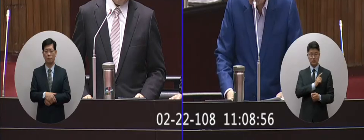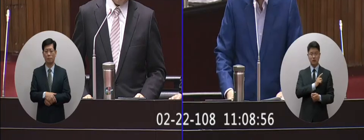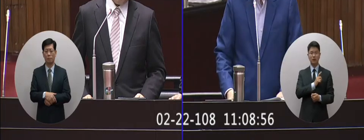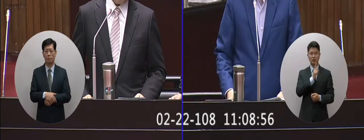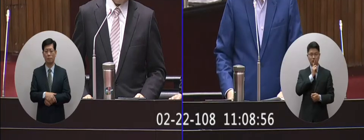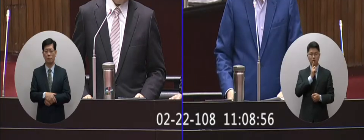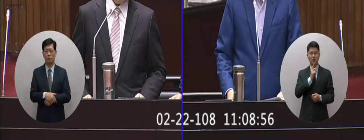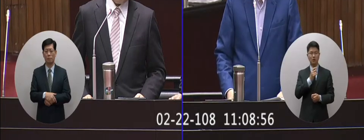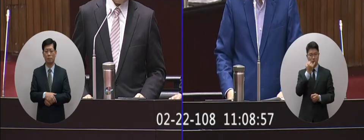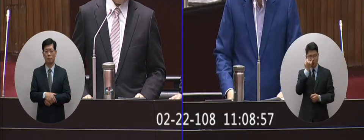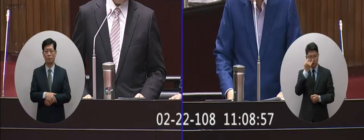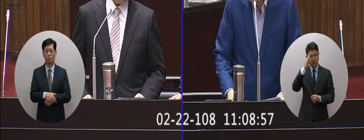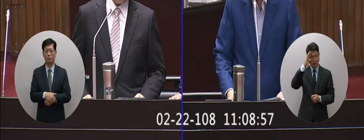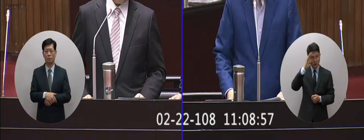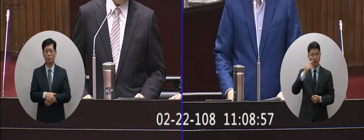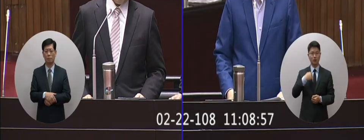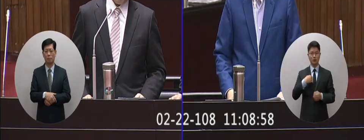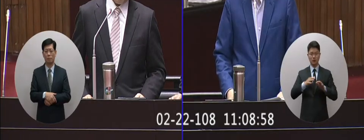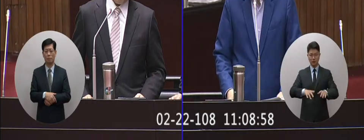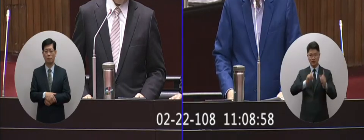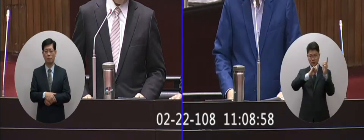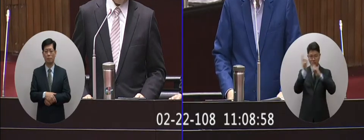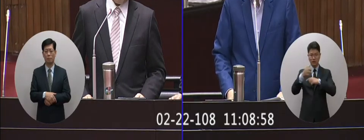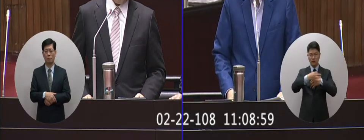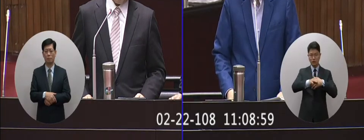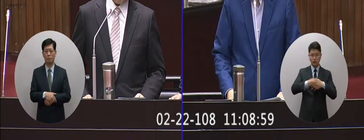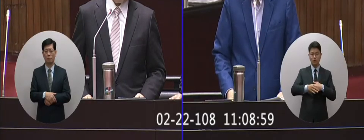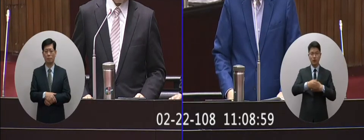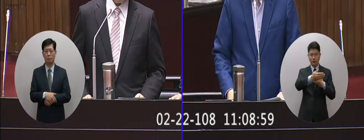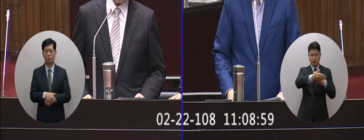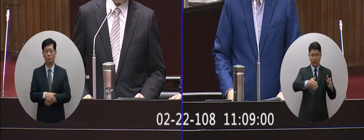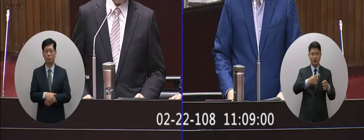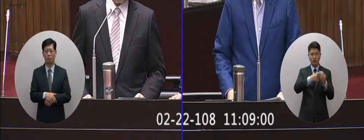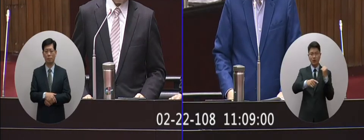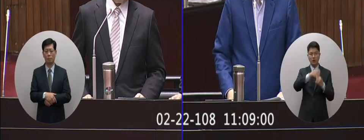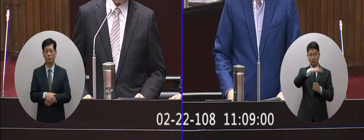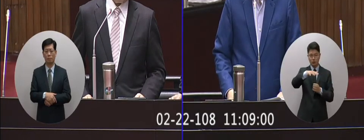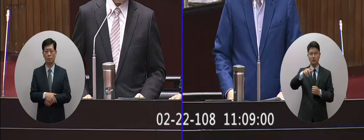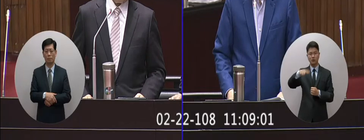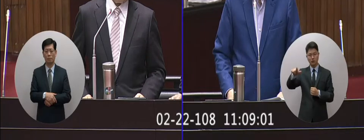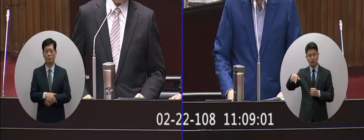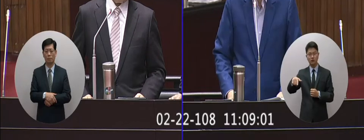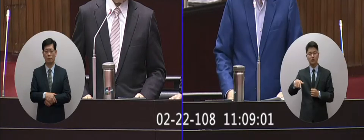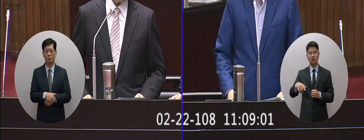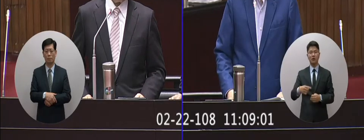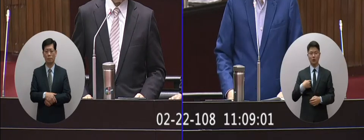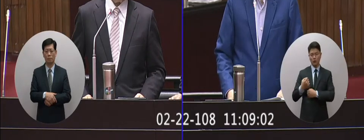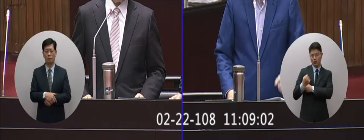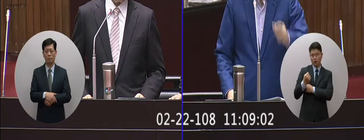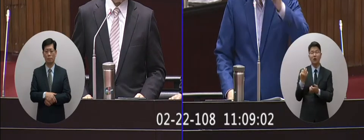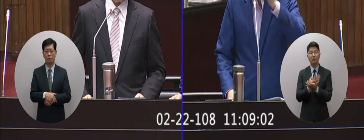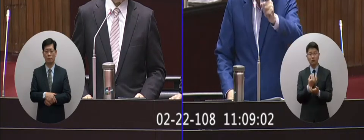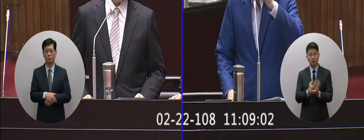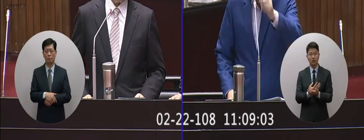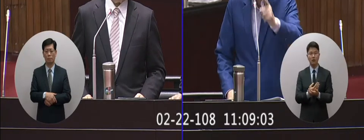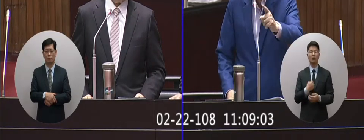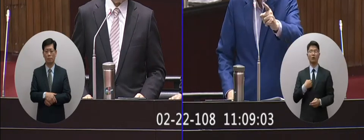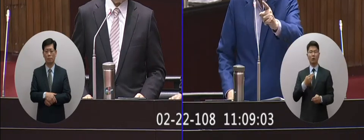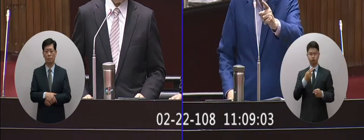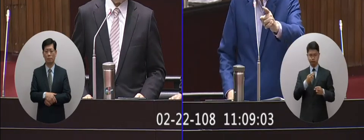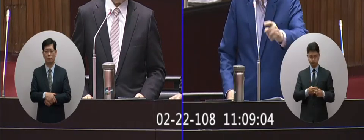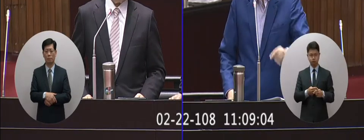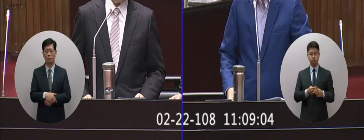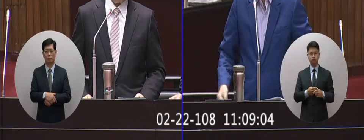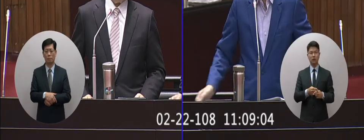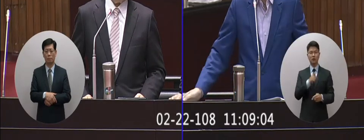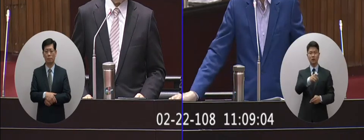实在对不起，我们现在一天缺5000箱、6000箱，我们努力不够，我相信你讲这个